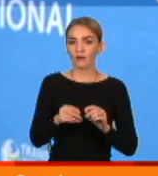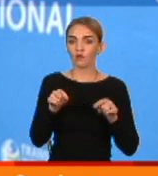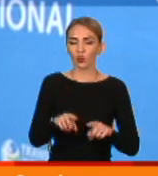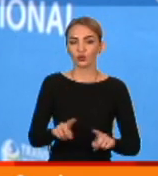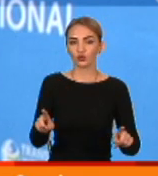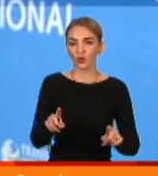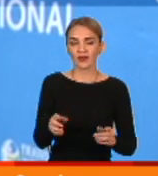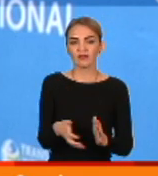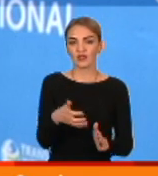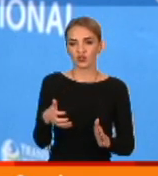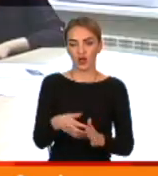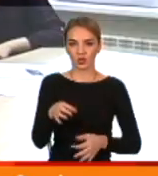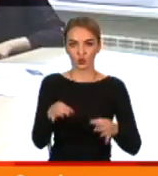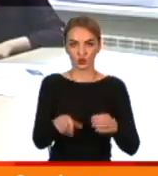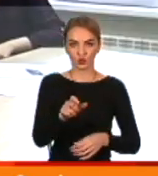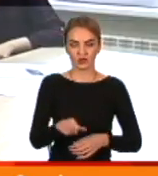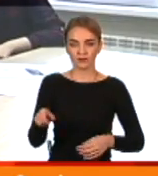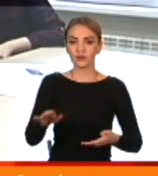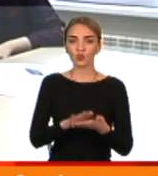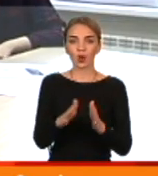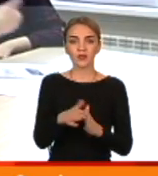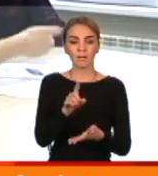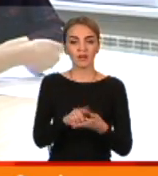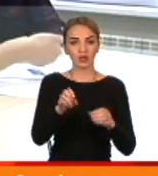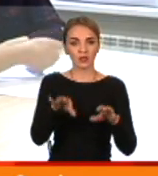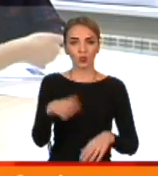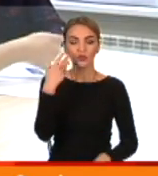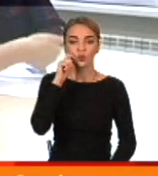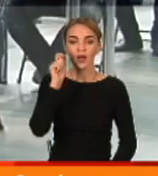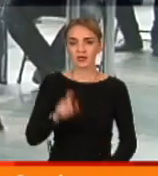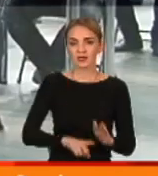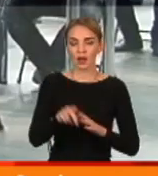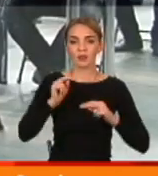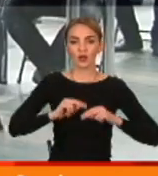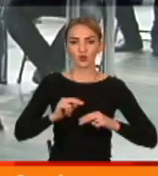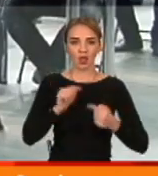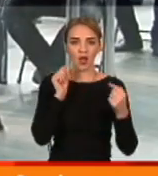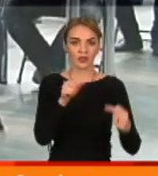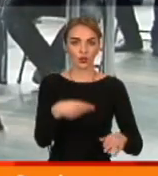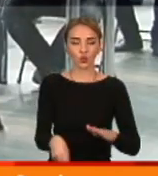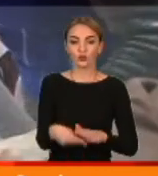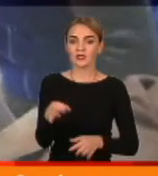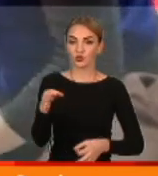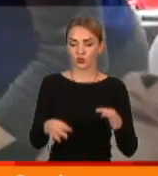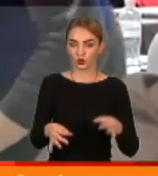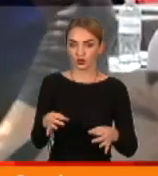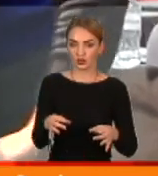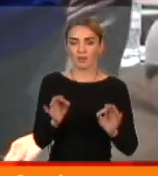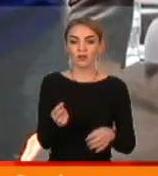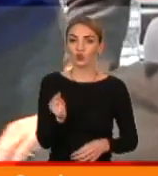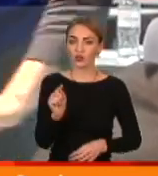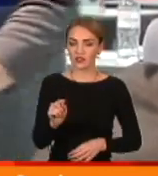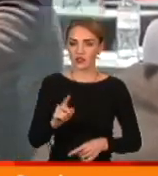що не вистачає суддів. Ситуація має владнатися, коли в Україні запрацює антикорупційний суд, каже експерт. Щоправда,